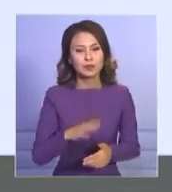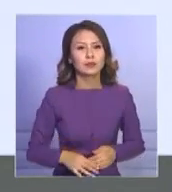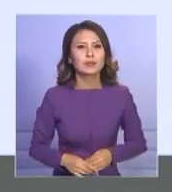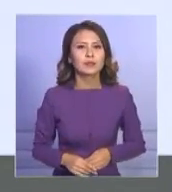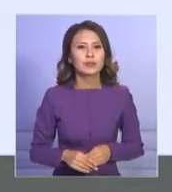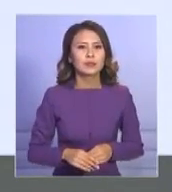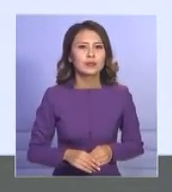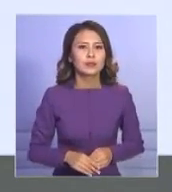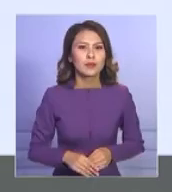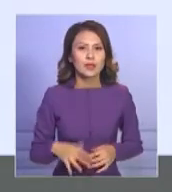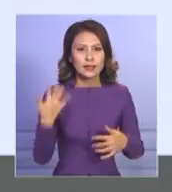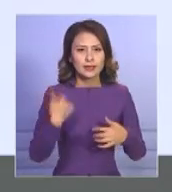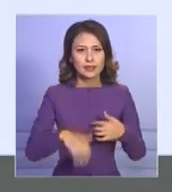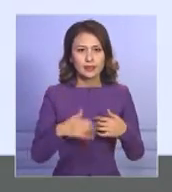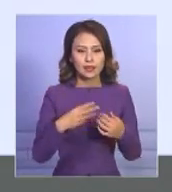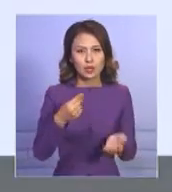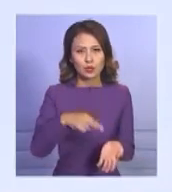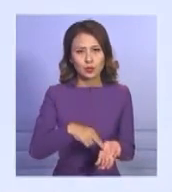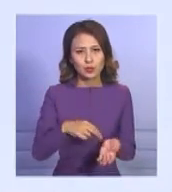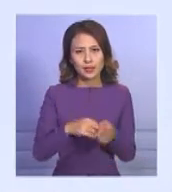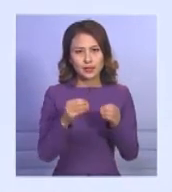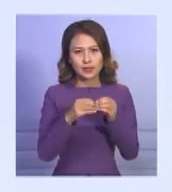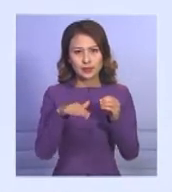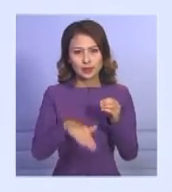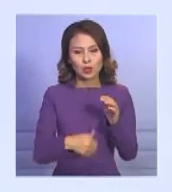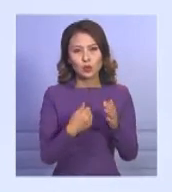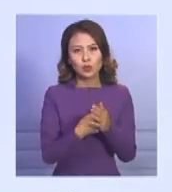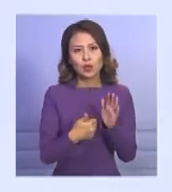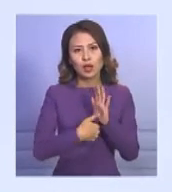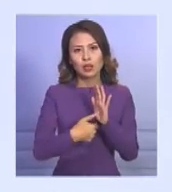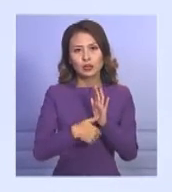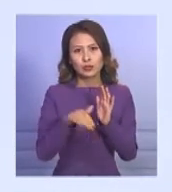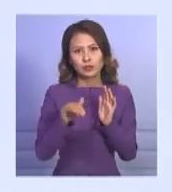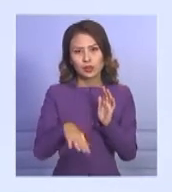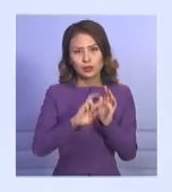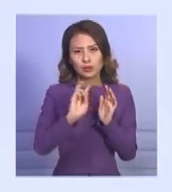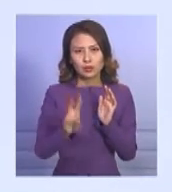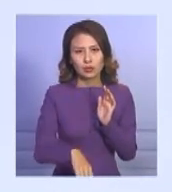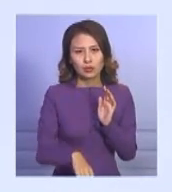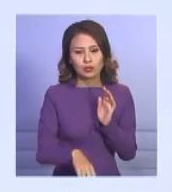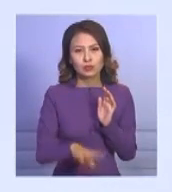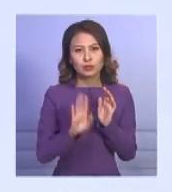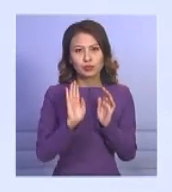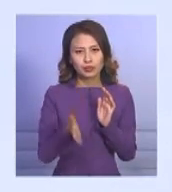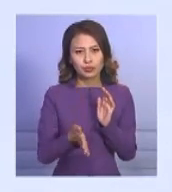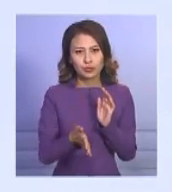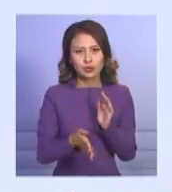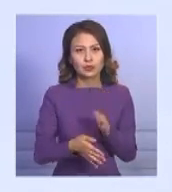жоба бойынша орташа сома 10 мыңнан 600 мың ақш долларына дейін болады.